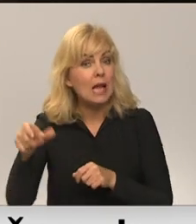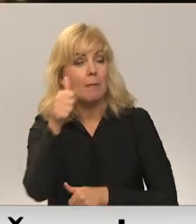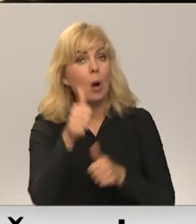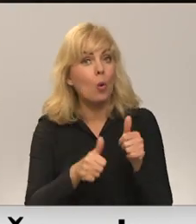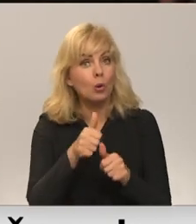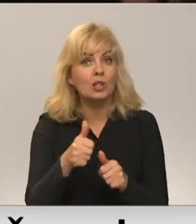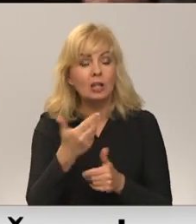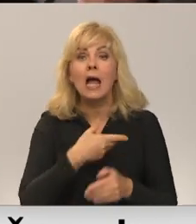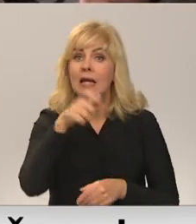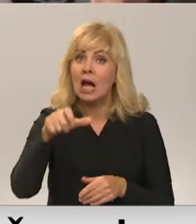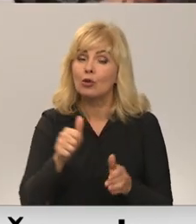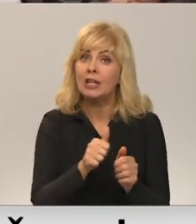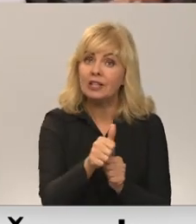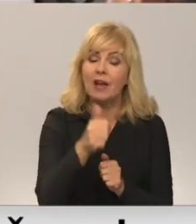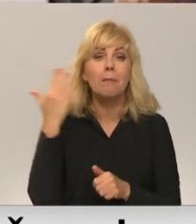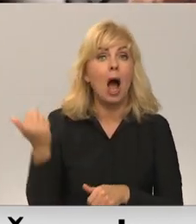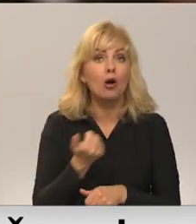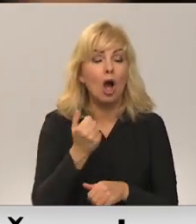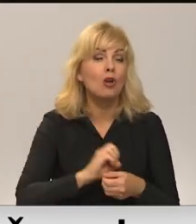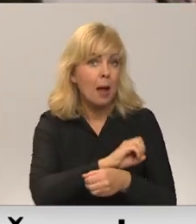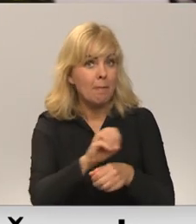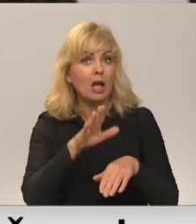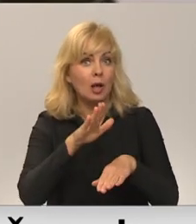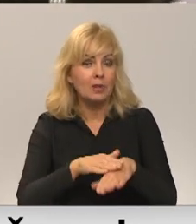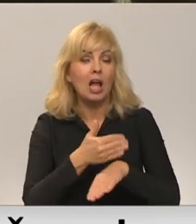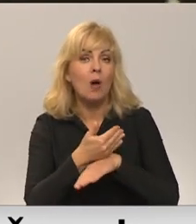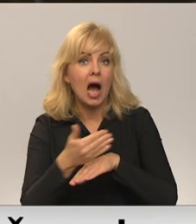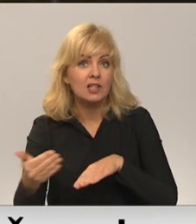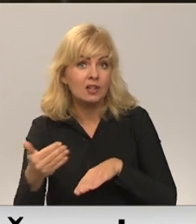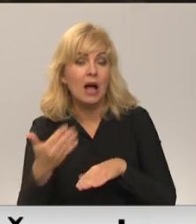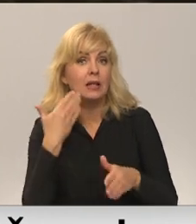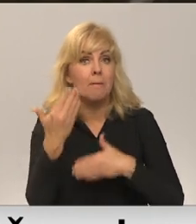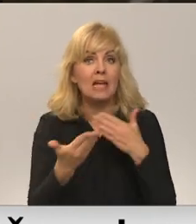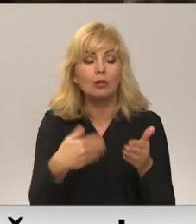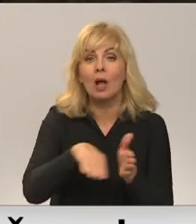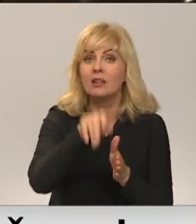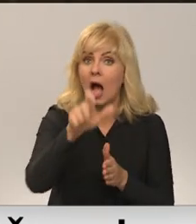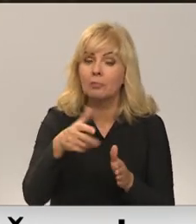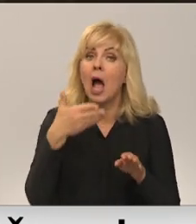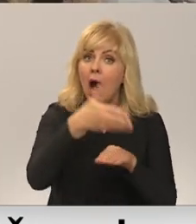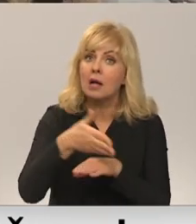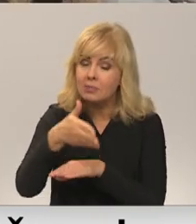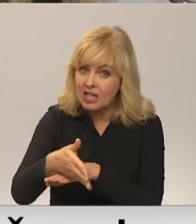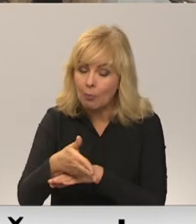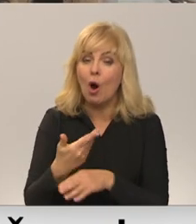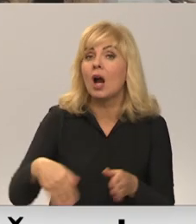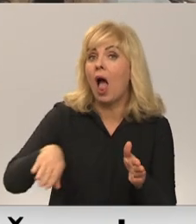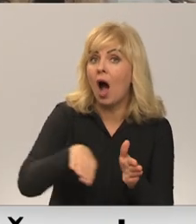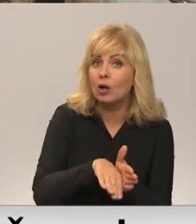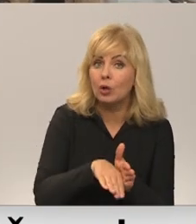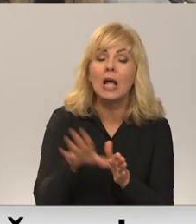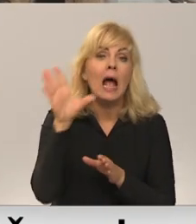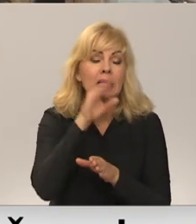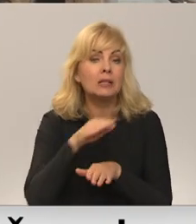konkursam iedzīvotāji izvirzīja pērni. Pandēmijas dēļ aizkavējās gan ieteikto dalībnieku apciemošanu klātienē, gan arī iespējas